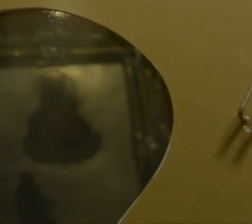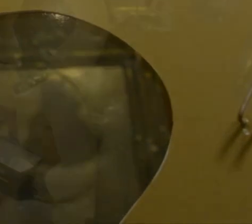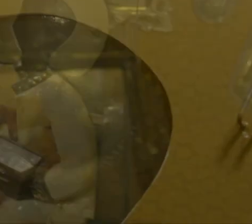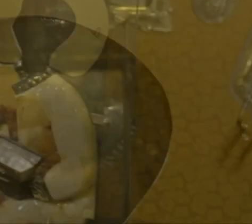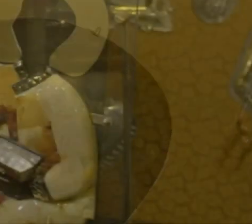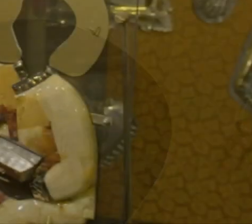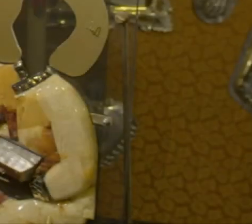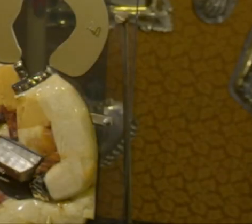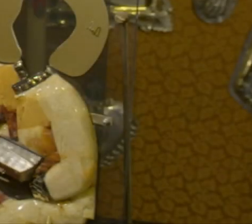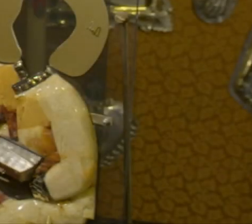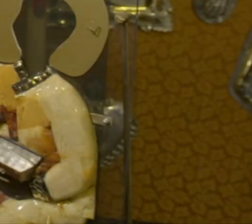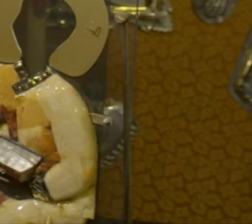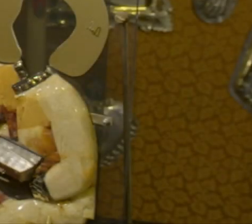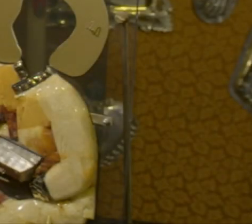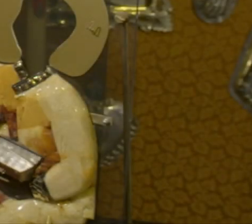MUZIEK